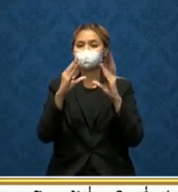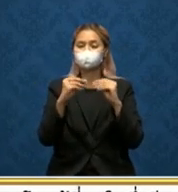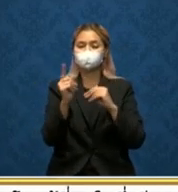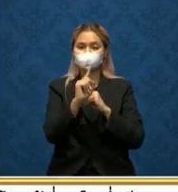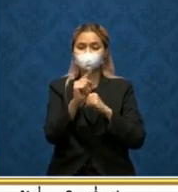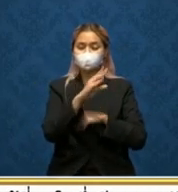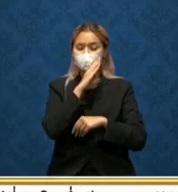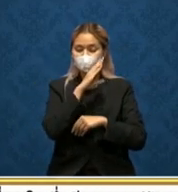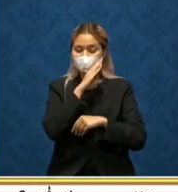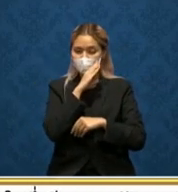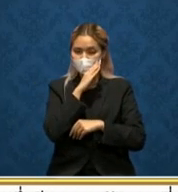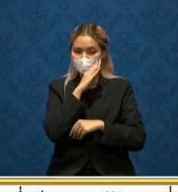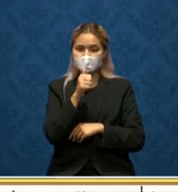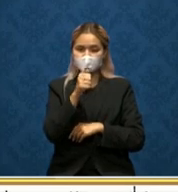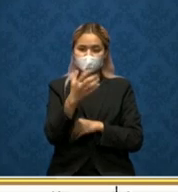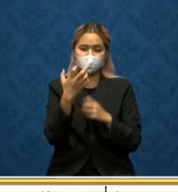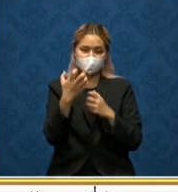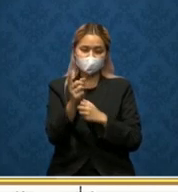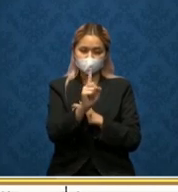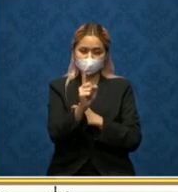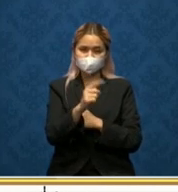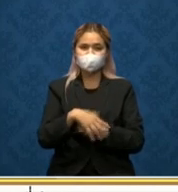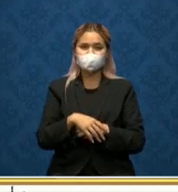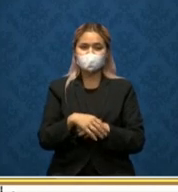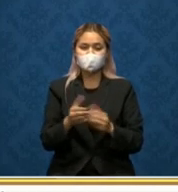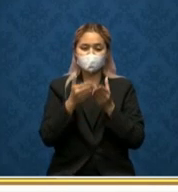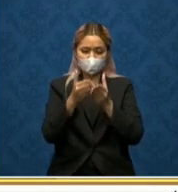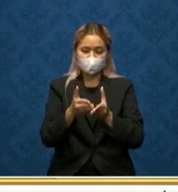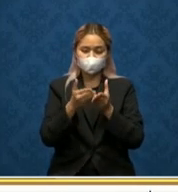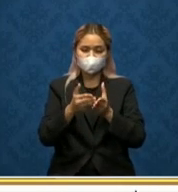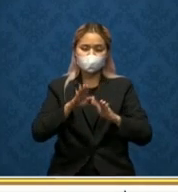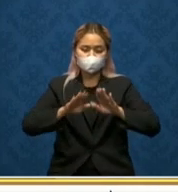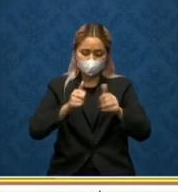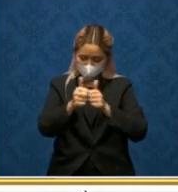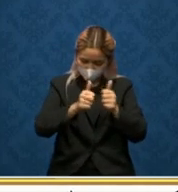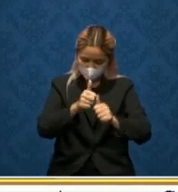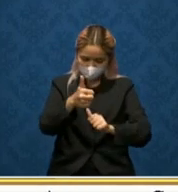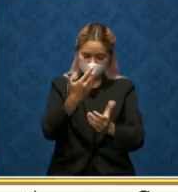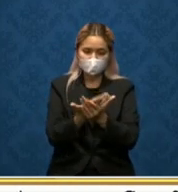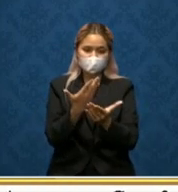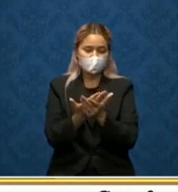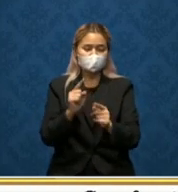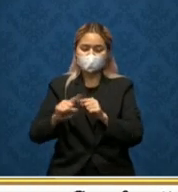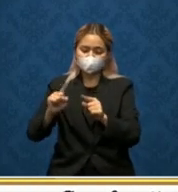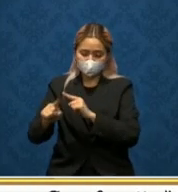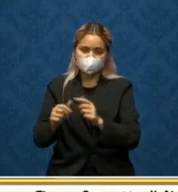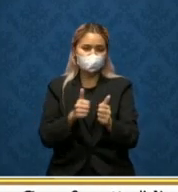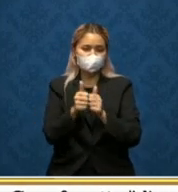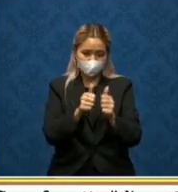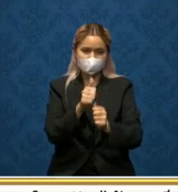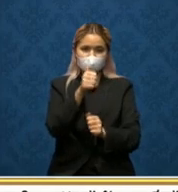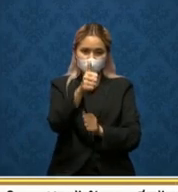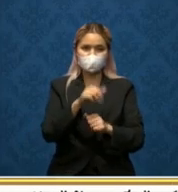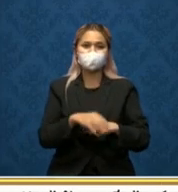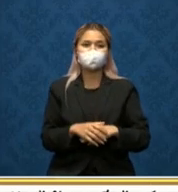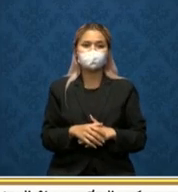แข็งเนี่ยก็คือว่าการมีต้นทุนเป็นที่ราชพัสดุทำให้กองทัพเรือมีความได้เปรียบในการแข่งขันด้านราคาและทำเลที่ตั้งอืม